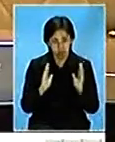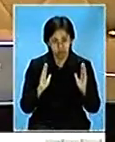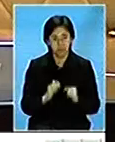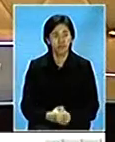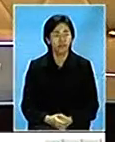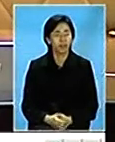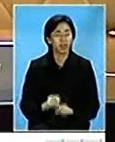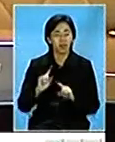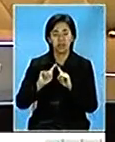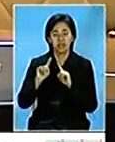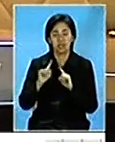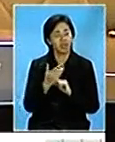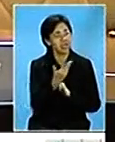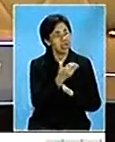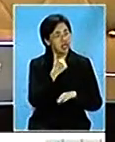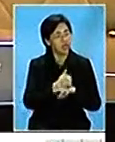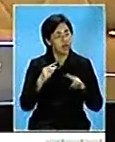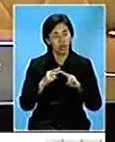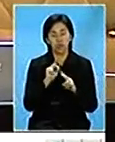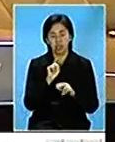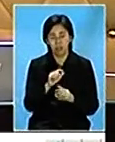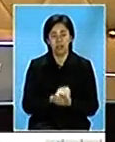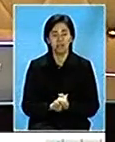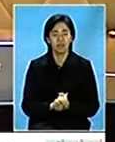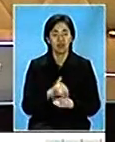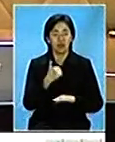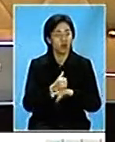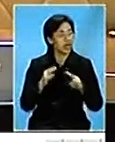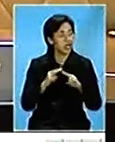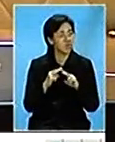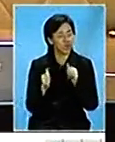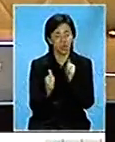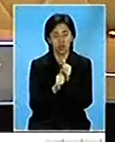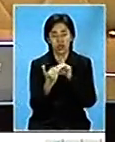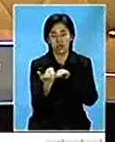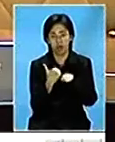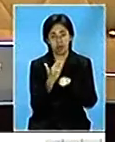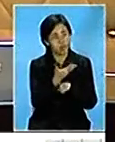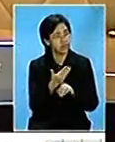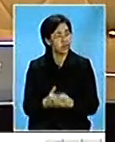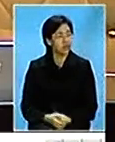คำถามที่หนึ่งเชิญรัฐมนตรีตอบครับรัฐมนตรีคมนาคมช่วยคมนาคมก่อนนะครับท่านชาติครับ